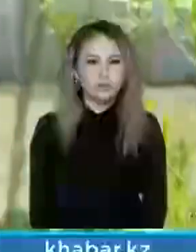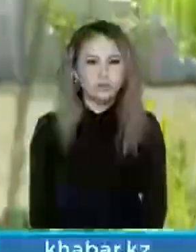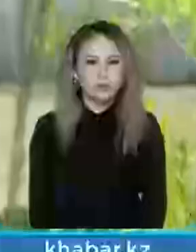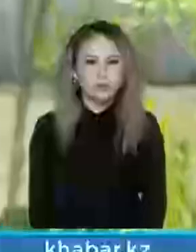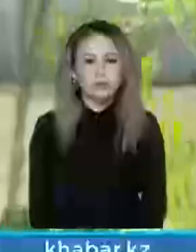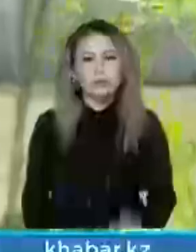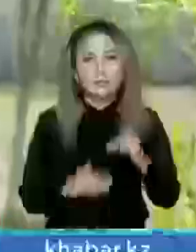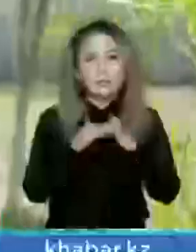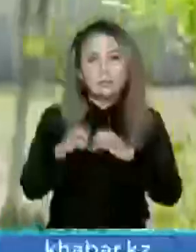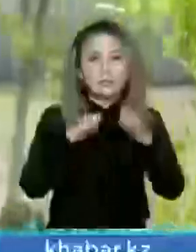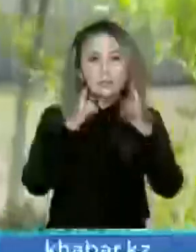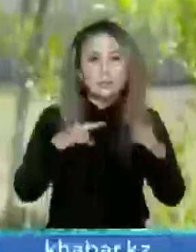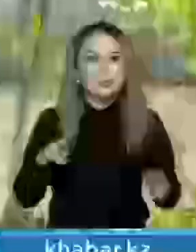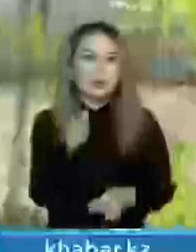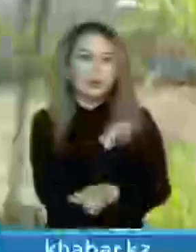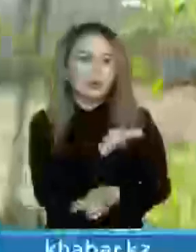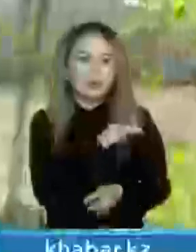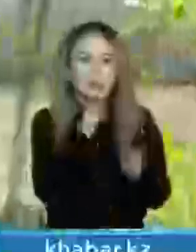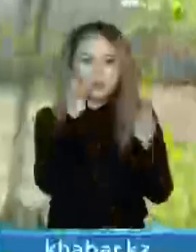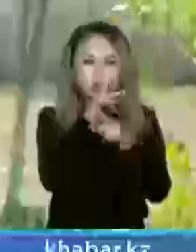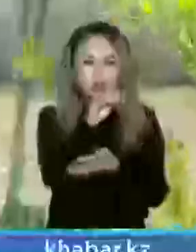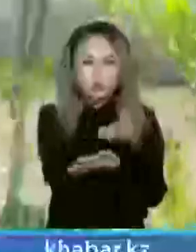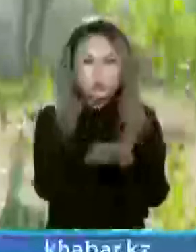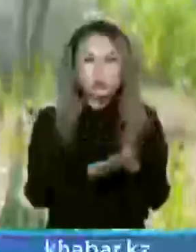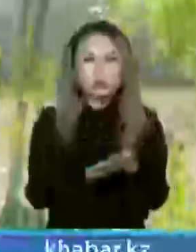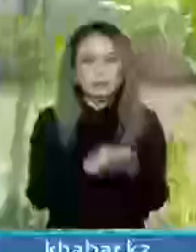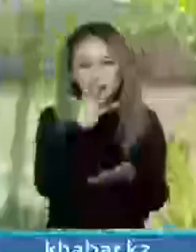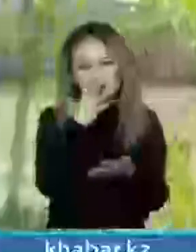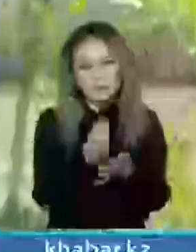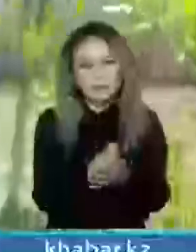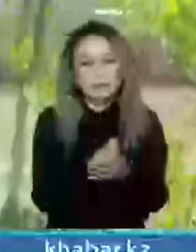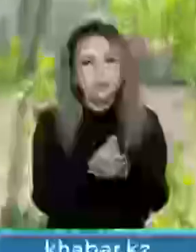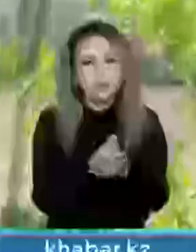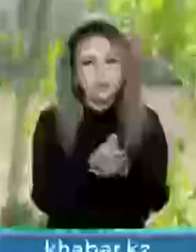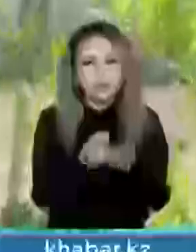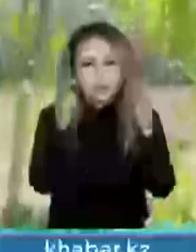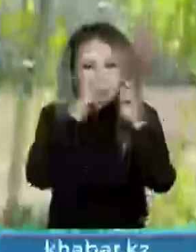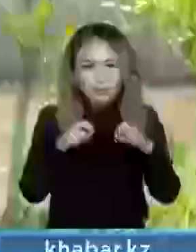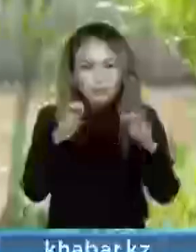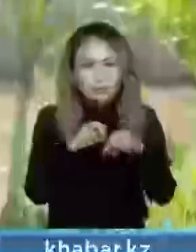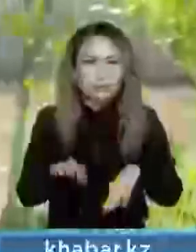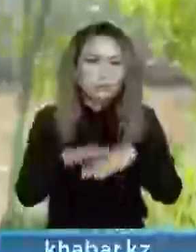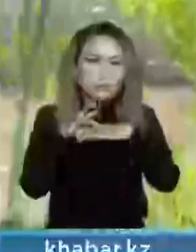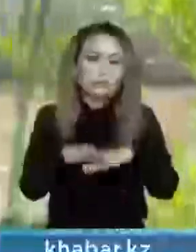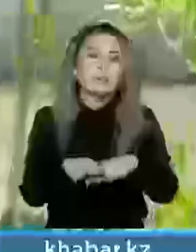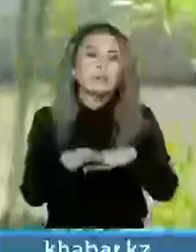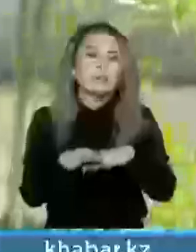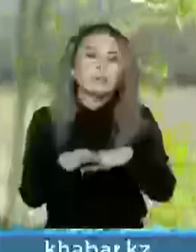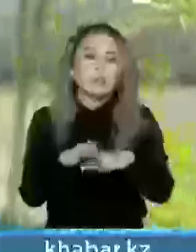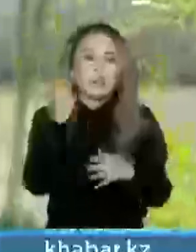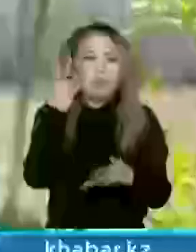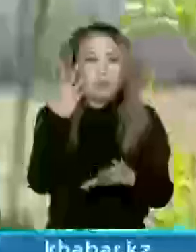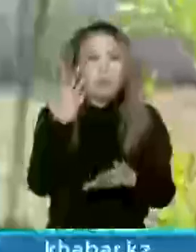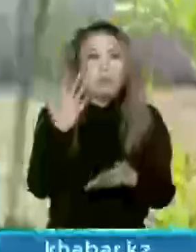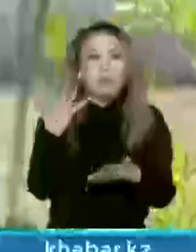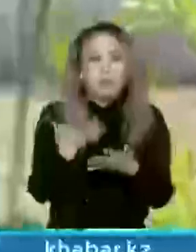Мегермекеме жұмысты өз деңгейінде дұрыс ұйымдастырмағасын. Сосын ар жағында біз өзіміз тарапымызда жаңа тексеру жұмыстарды ұйымдастырған нәтижесінде шыққан